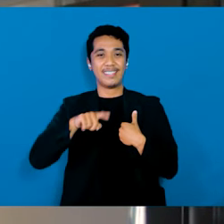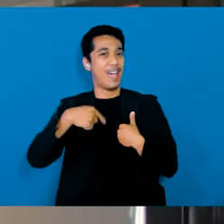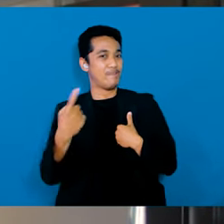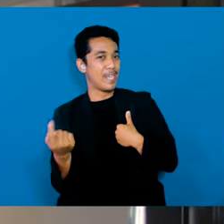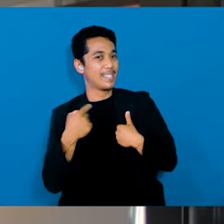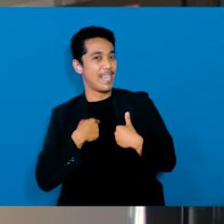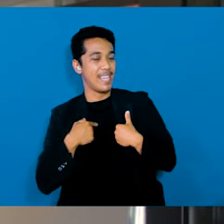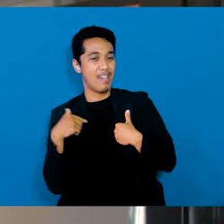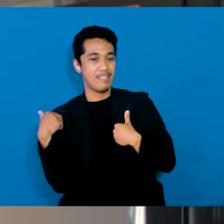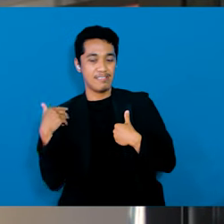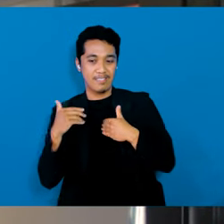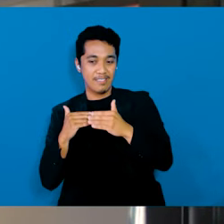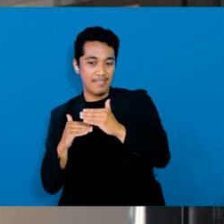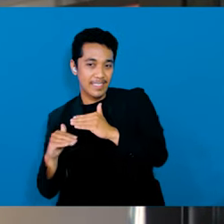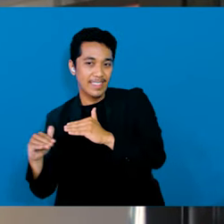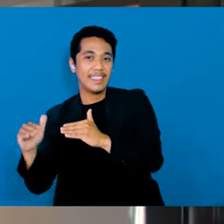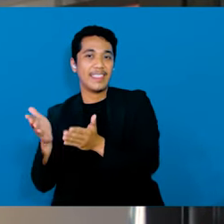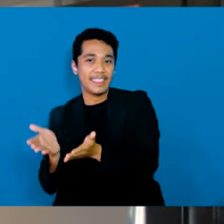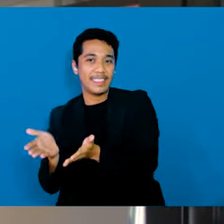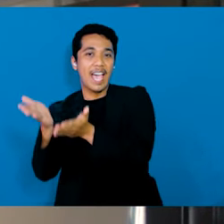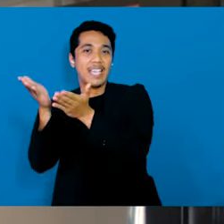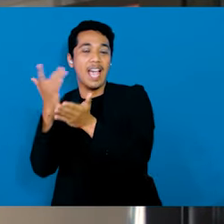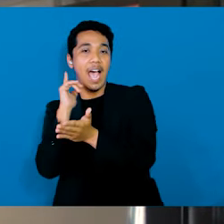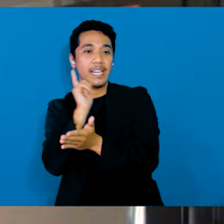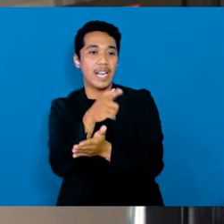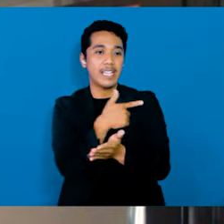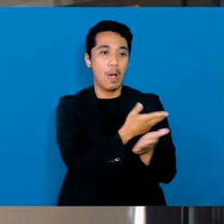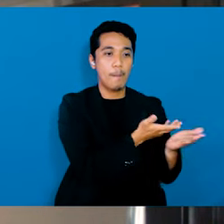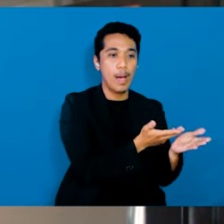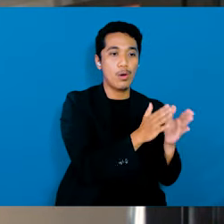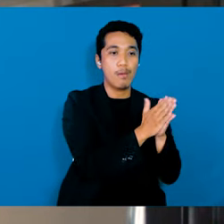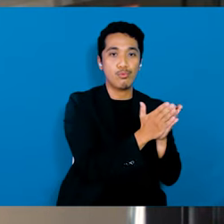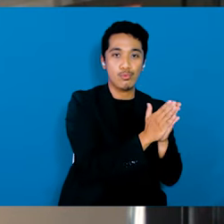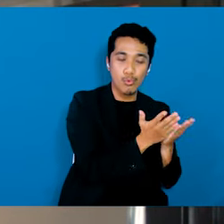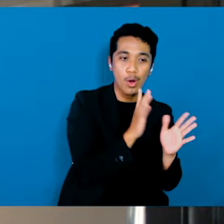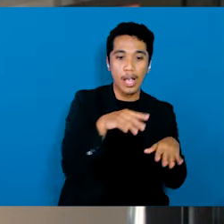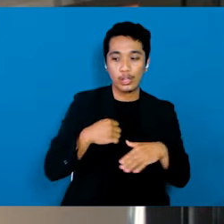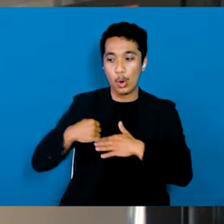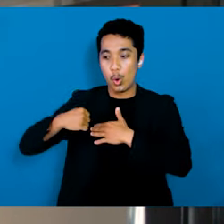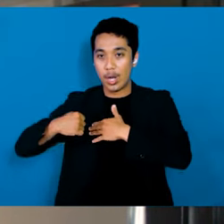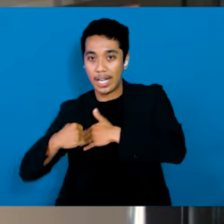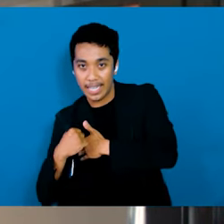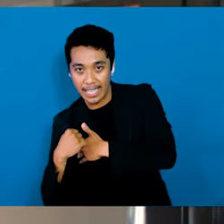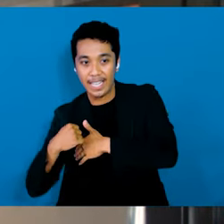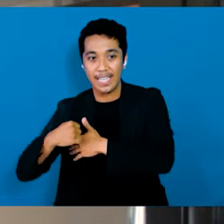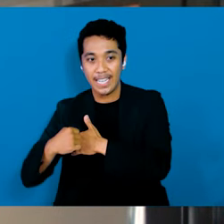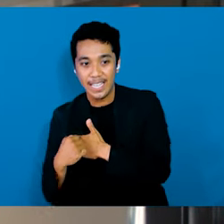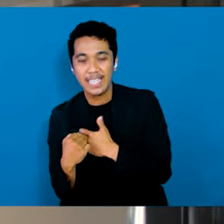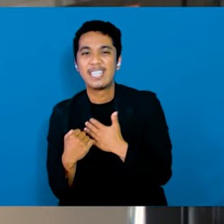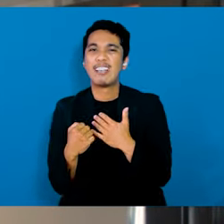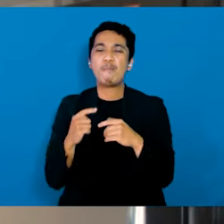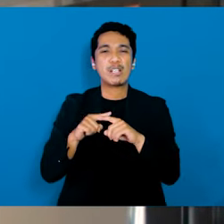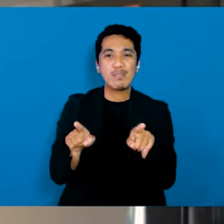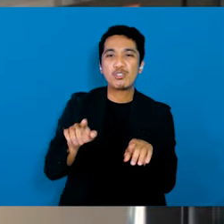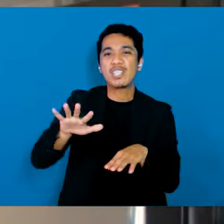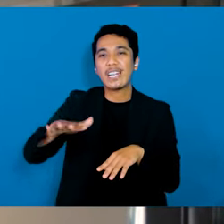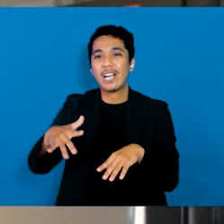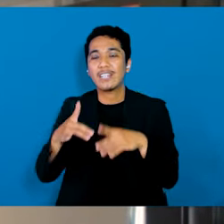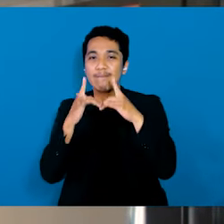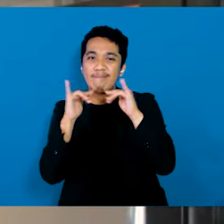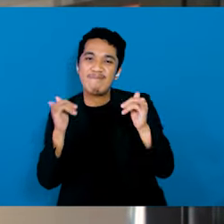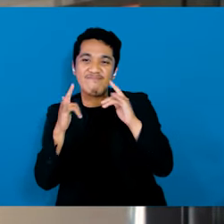selalu menunggui saya sampai saya naik. Ada yang membawakan bukunya, ada yang membawakan krek kayak gitu. Walaupun kadang dipercandai ya.